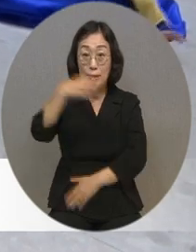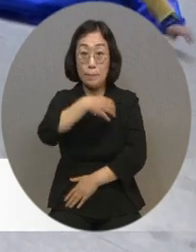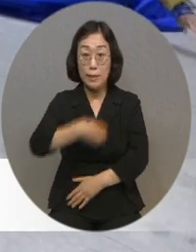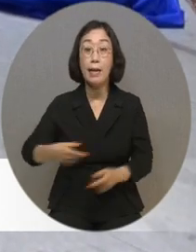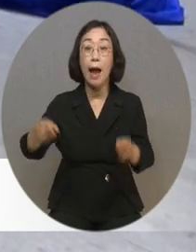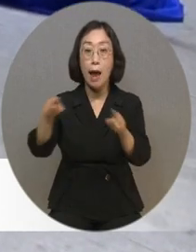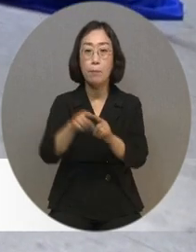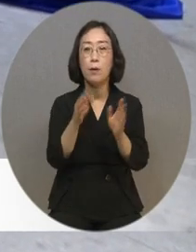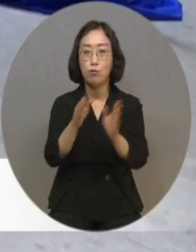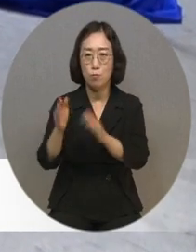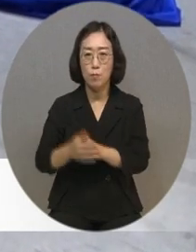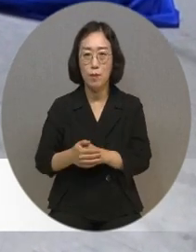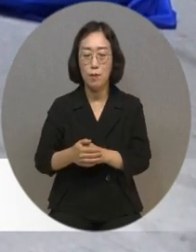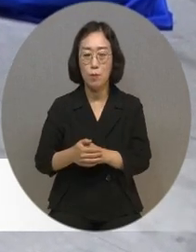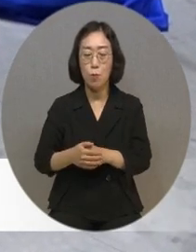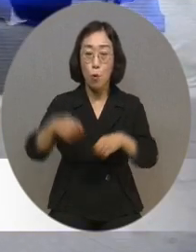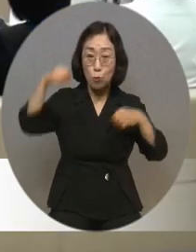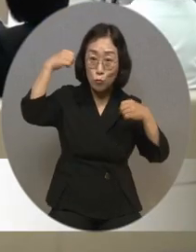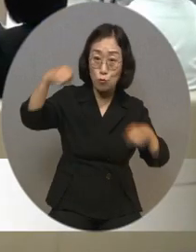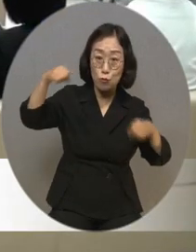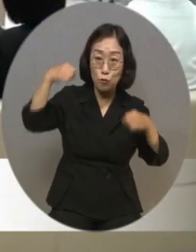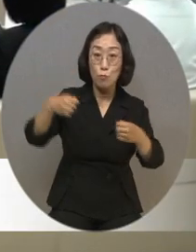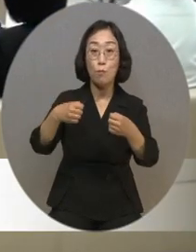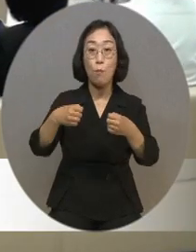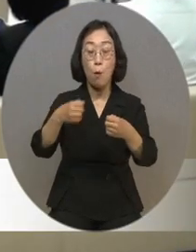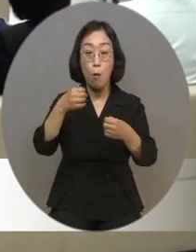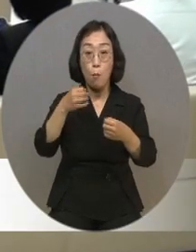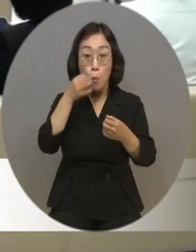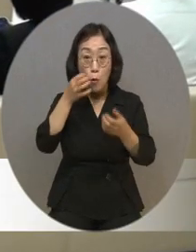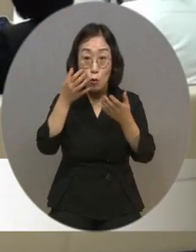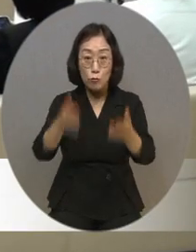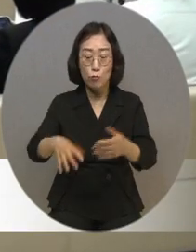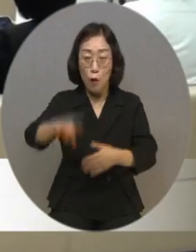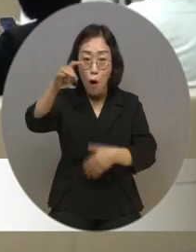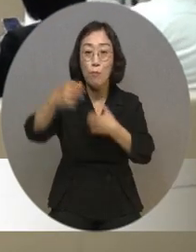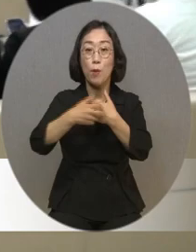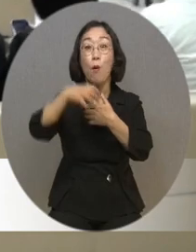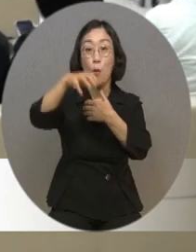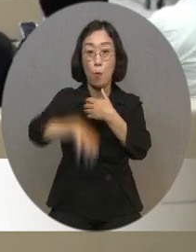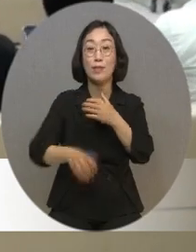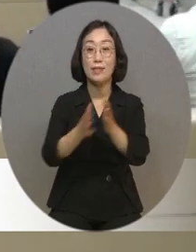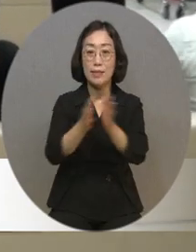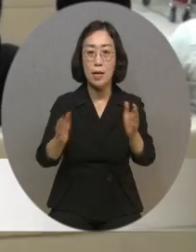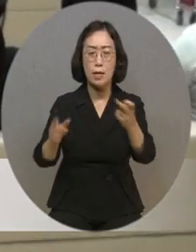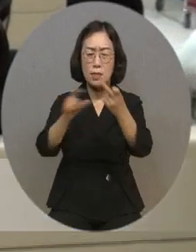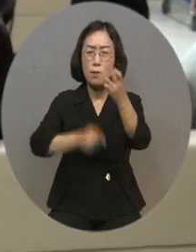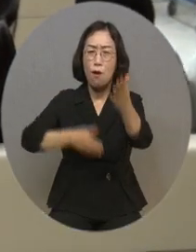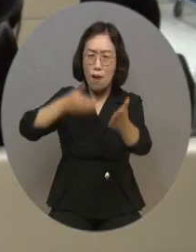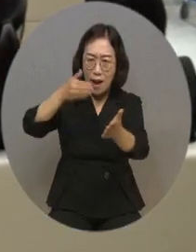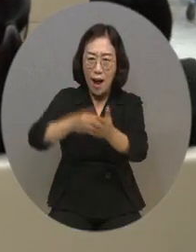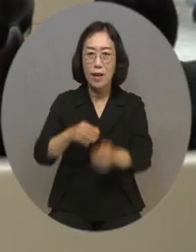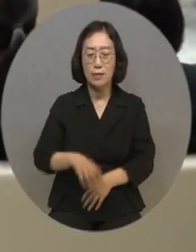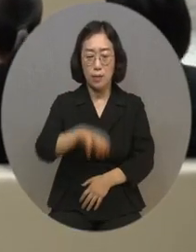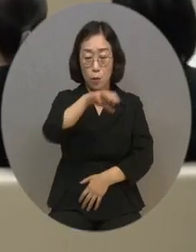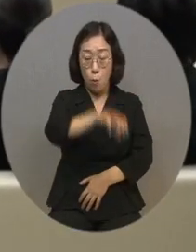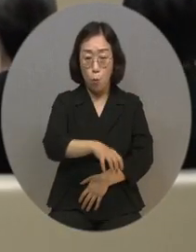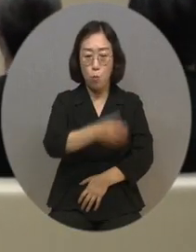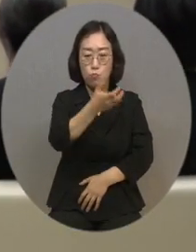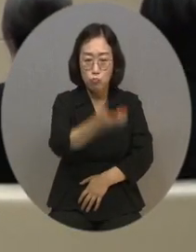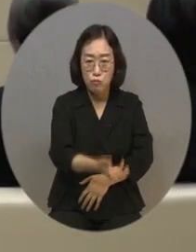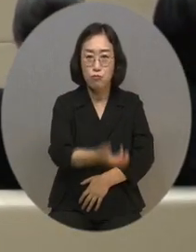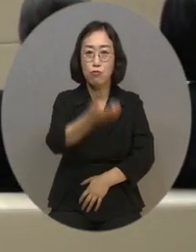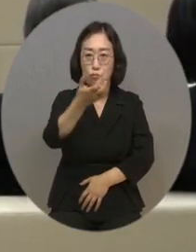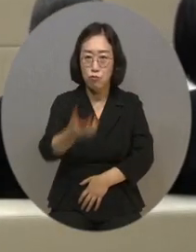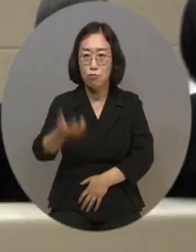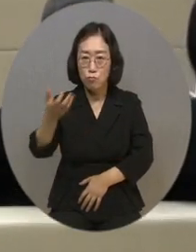기획된 시립무용단의 춤 공연은 5월 병원에서의 첫 공연을 시작으로 12월까지 문화 공연을 접하기 어려운 곳을